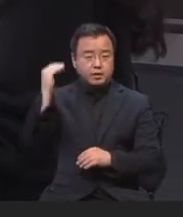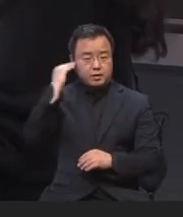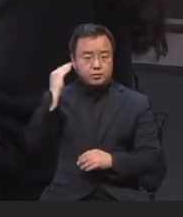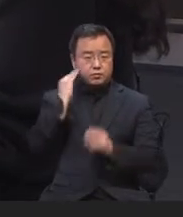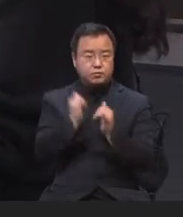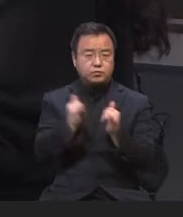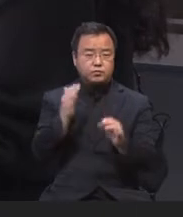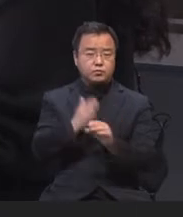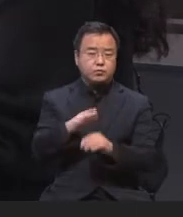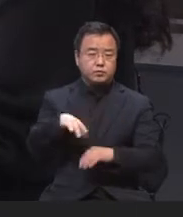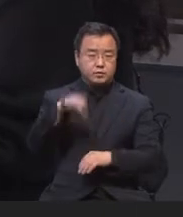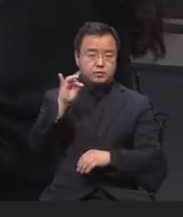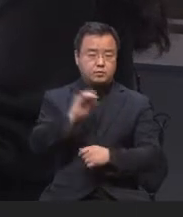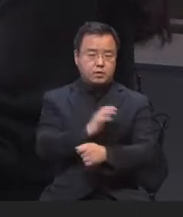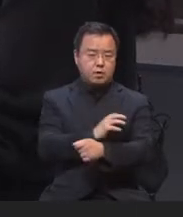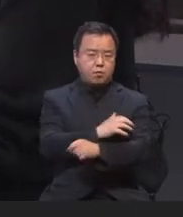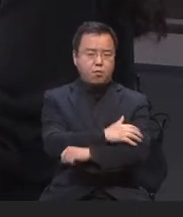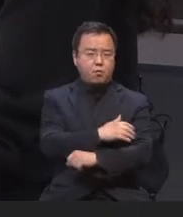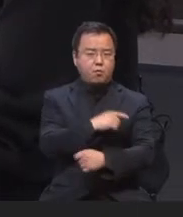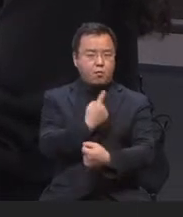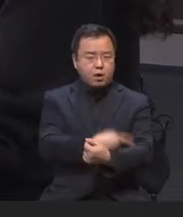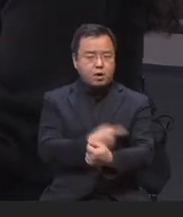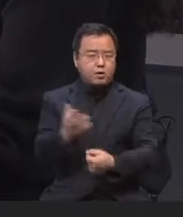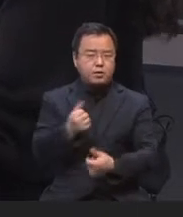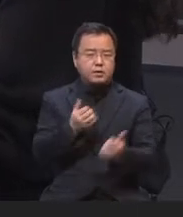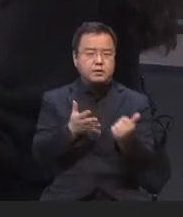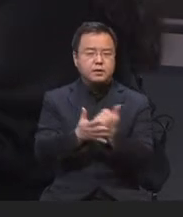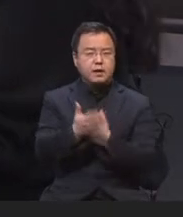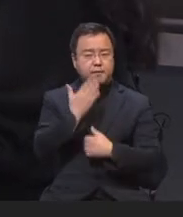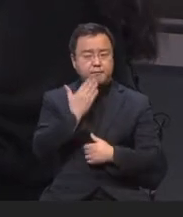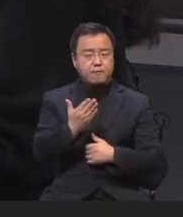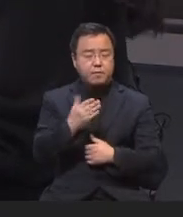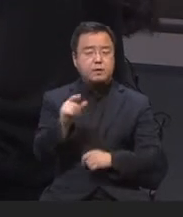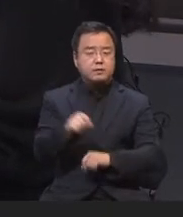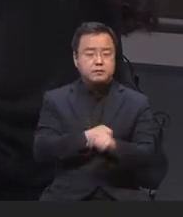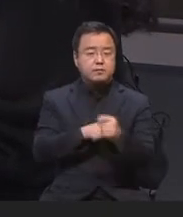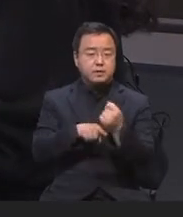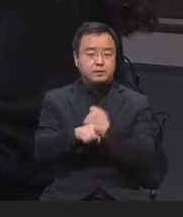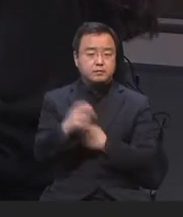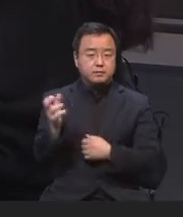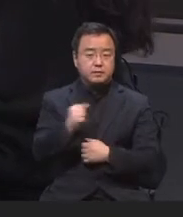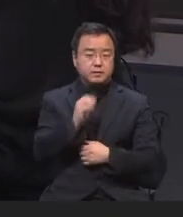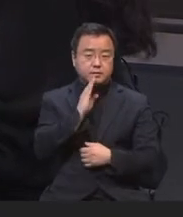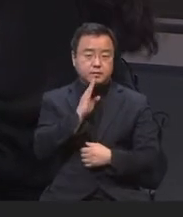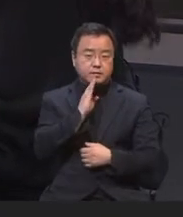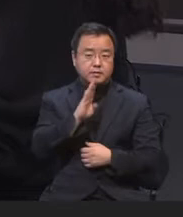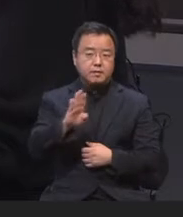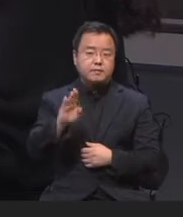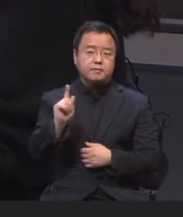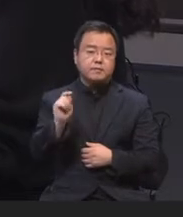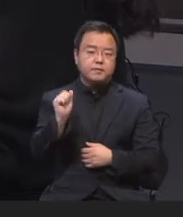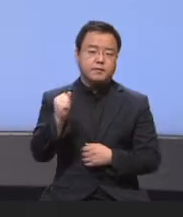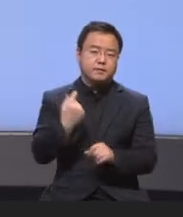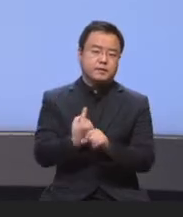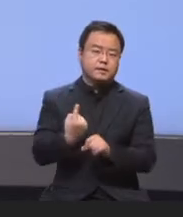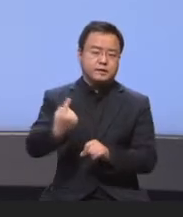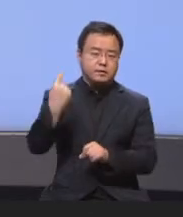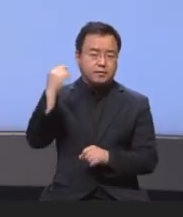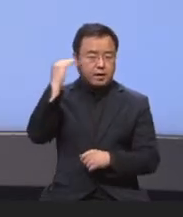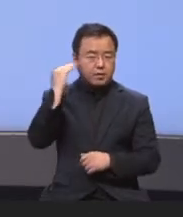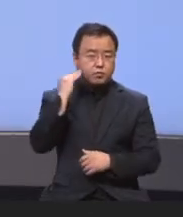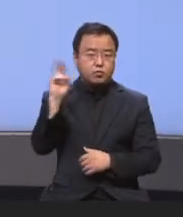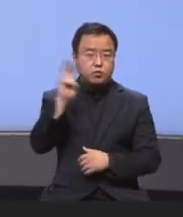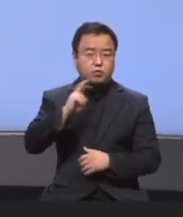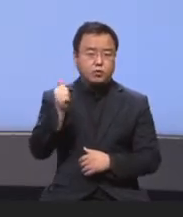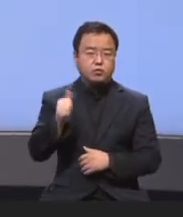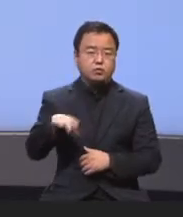권위 있는 영향력을 이렇게 발휘했다는 게좀 남다른 의미가 있을 것 같아요. 네, 그렇습니다. 방탄소년단은 작년에 한국 가수 최초로